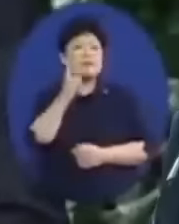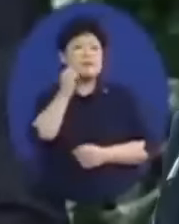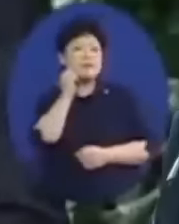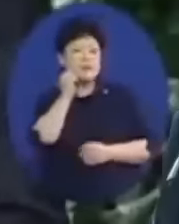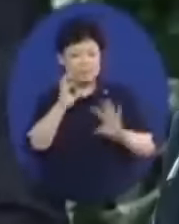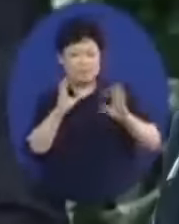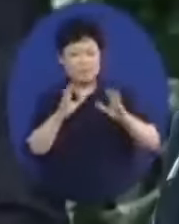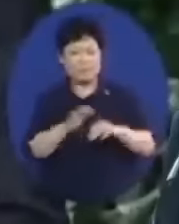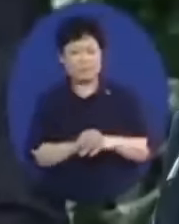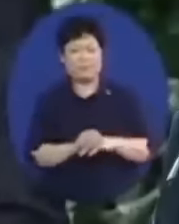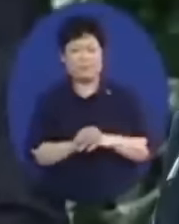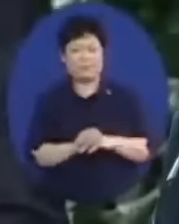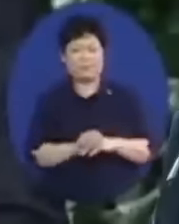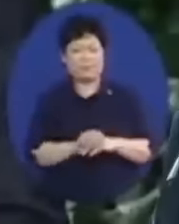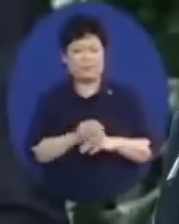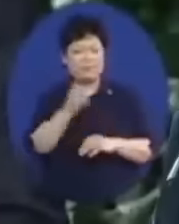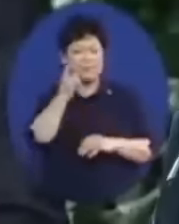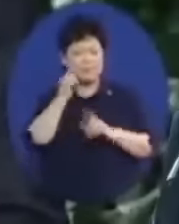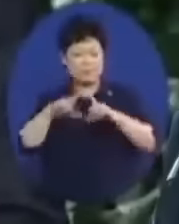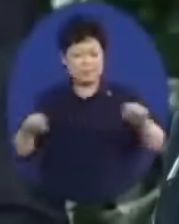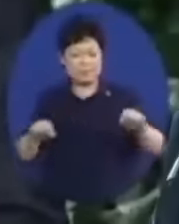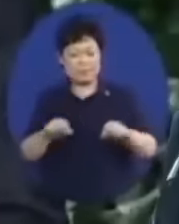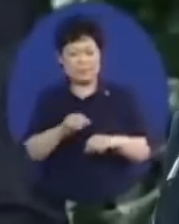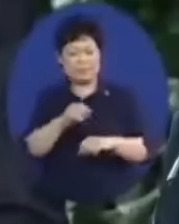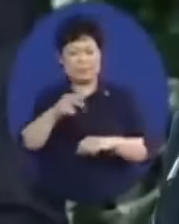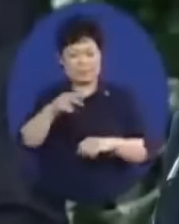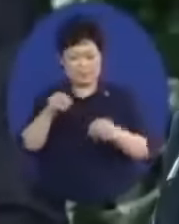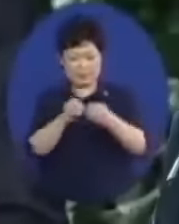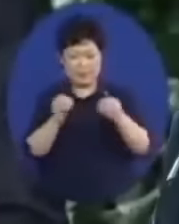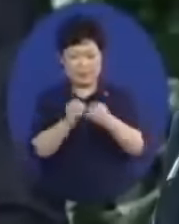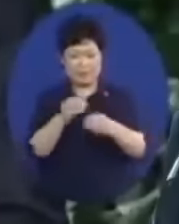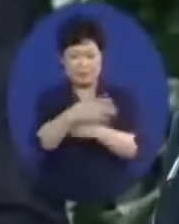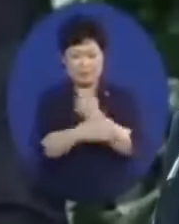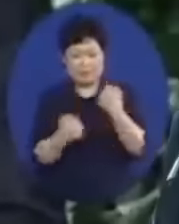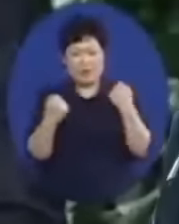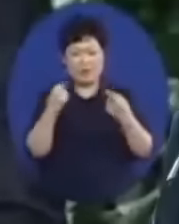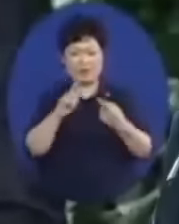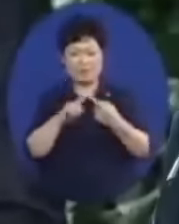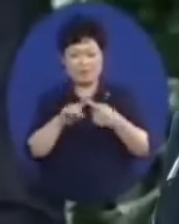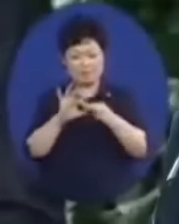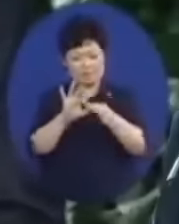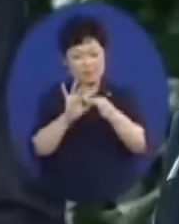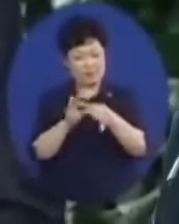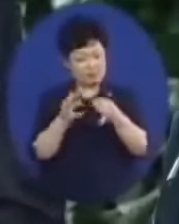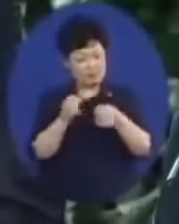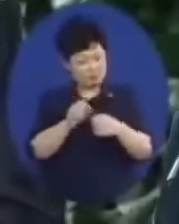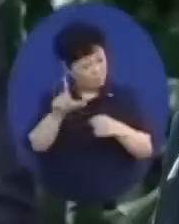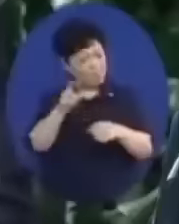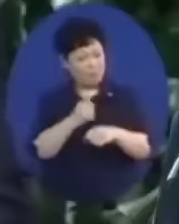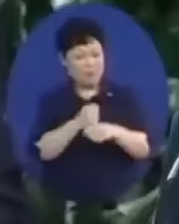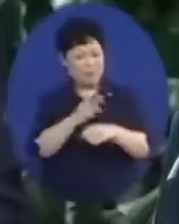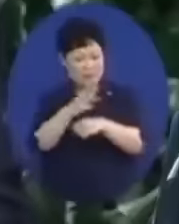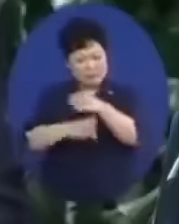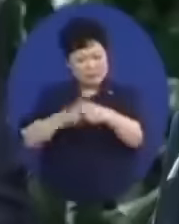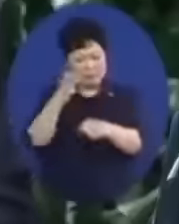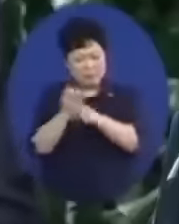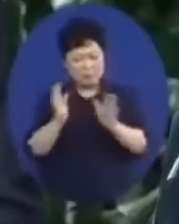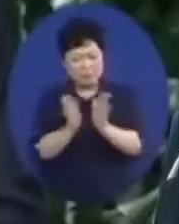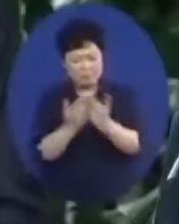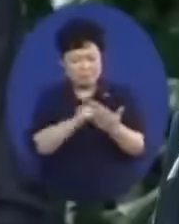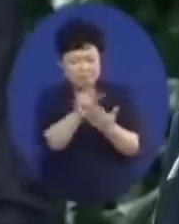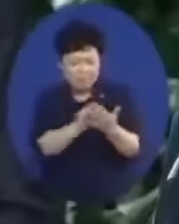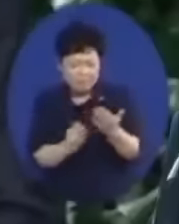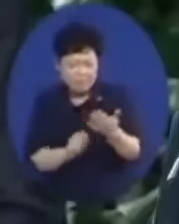일본의 작가 하루야마 시게오는 건강에 관한 관심이 많았습니다. 그래서 그는 30년 동안의 책을